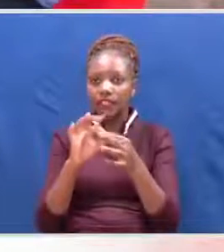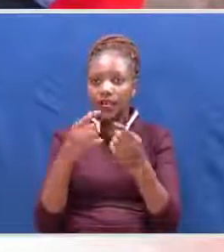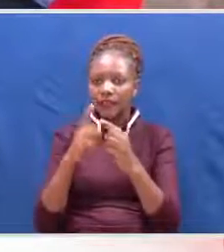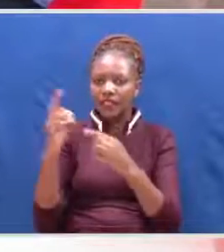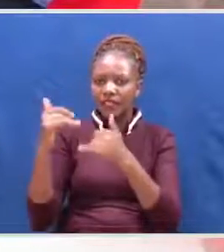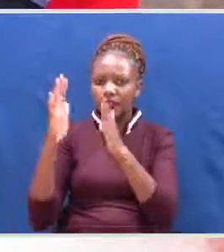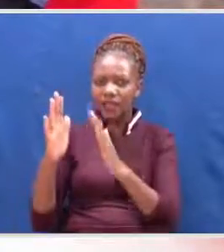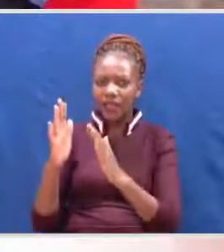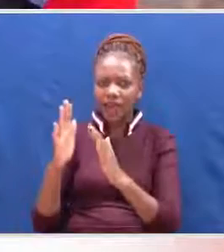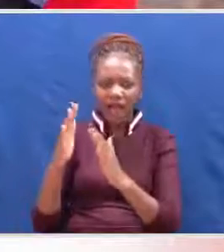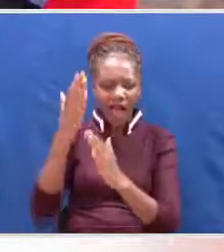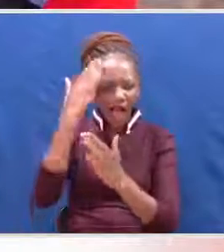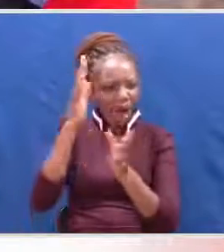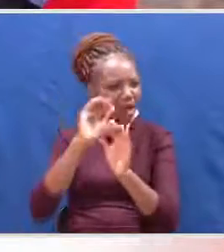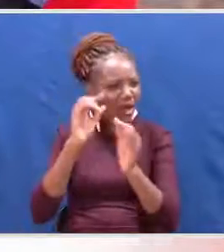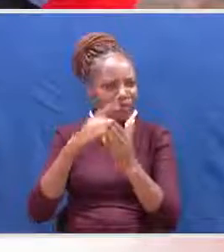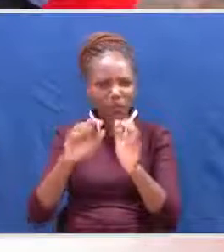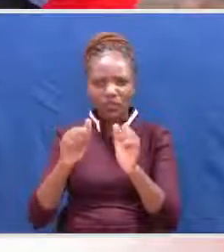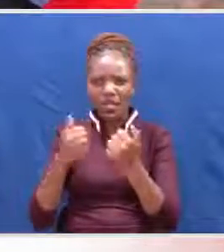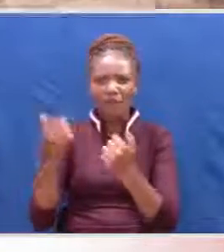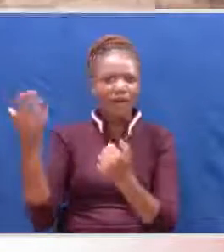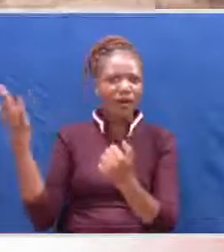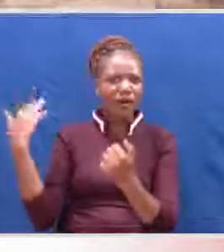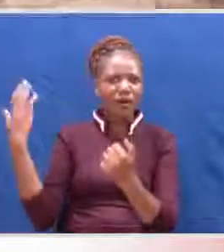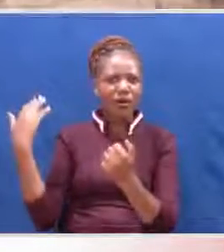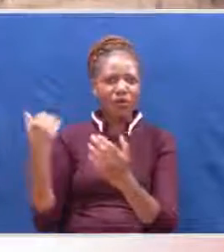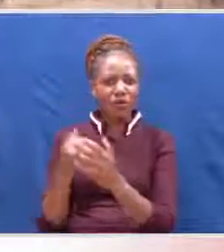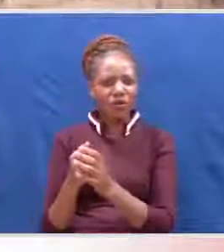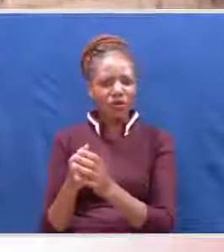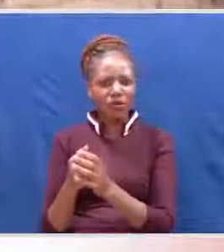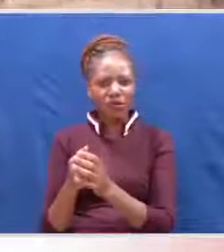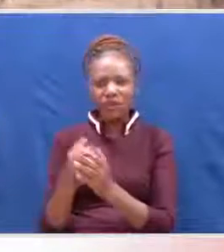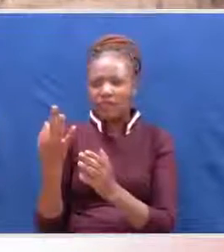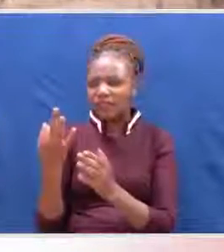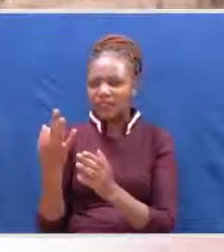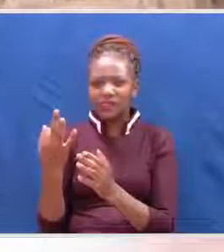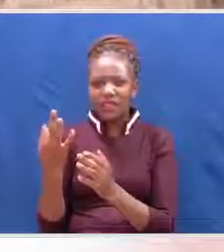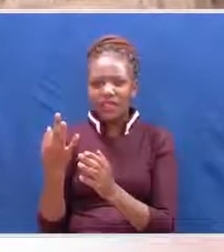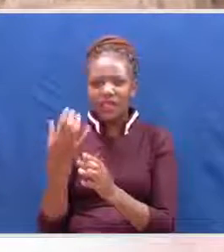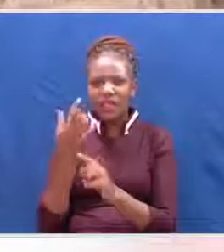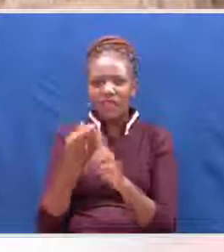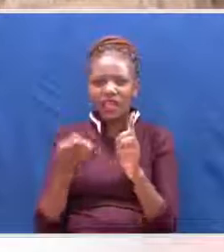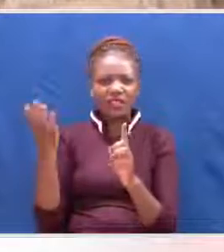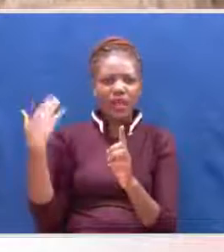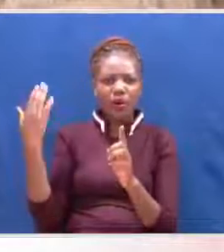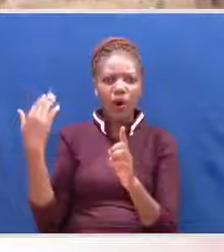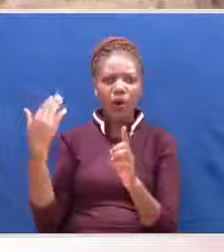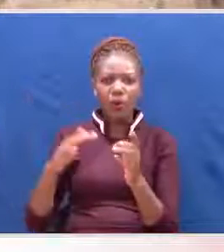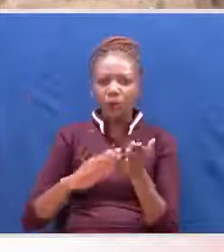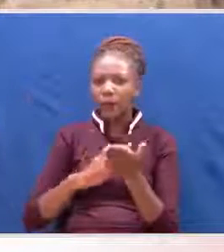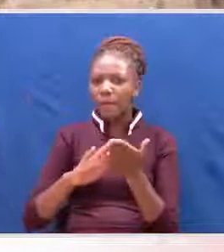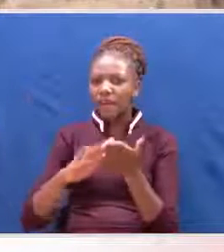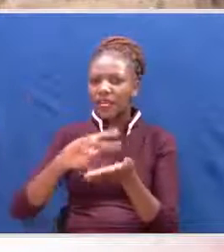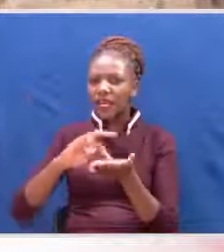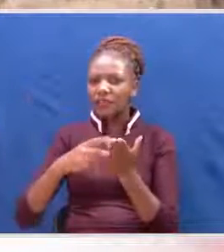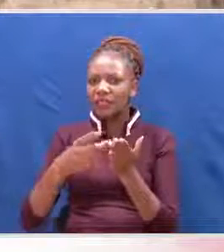then empathic. Muda mrefu sana, 3 years back. So basically, unajua mimi kama central defender,